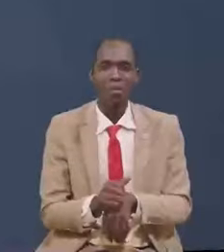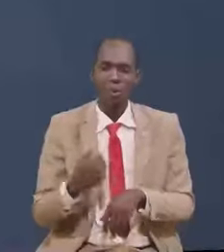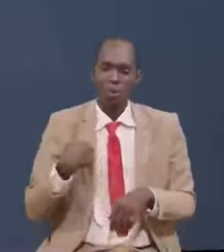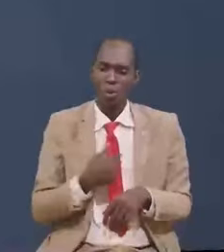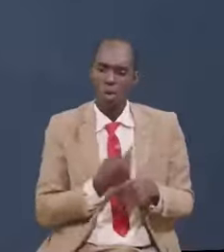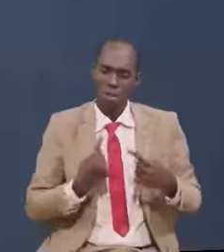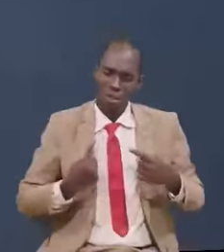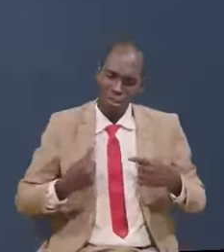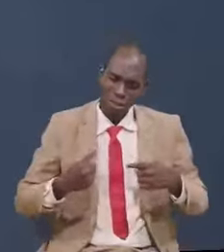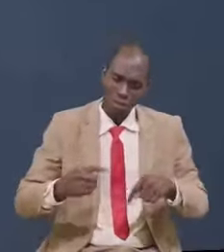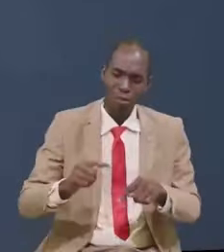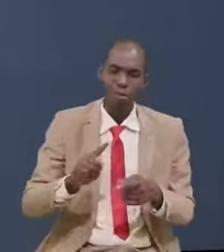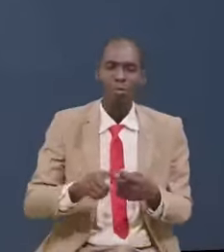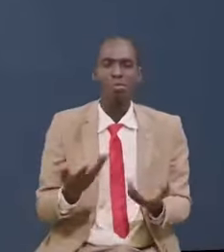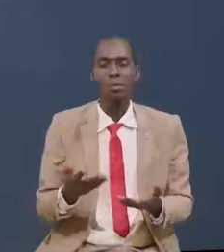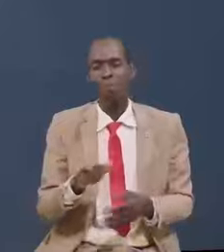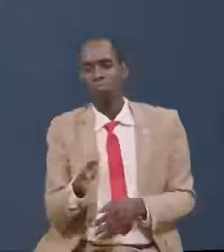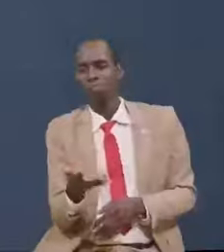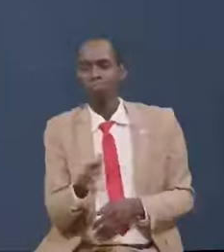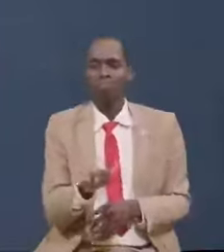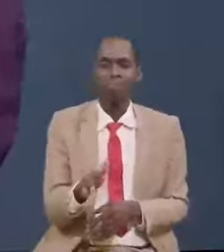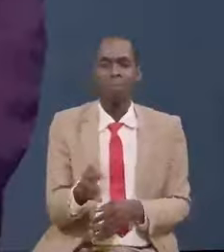Nous essayons de compromettre.